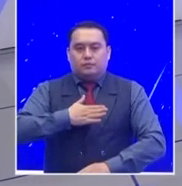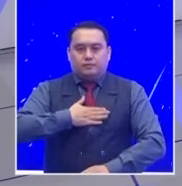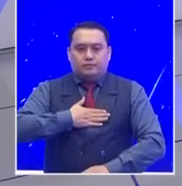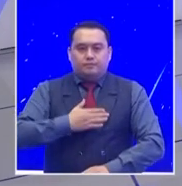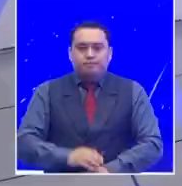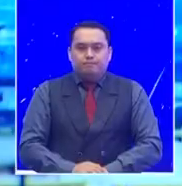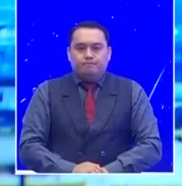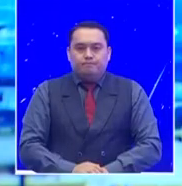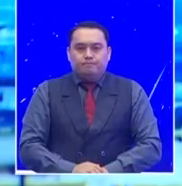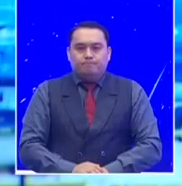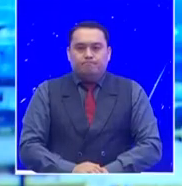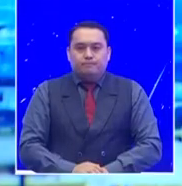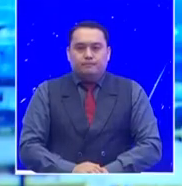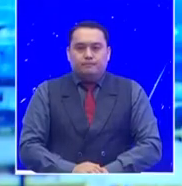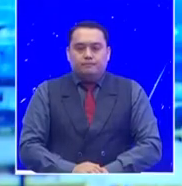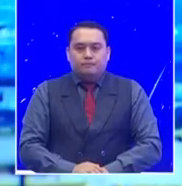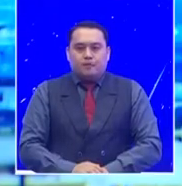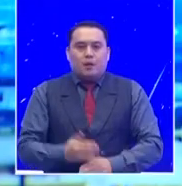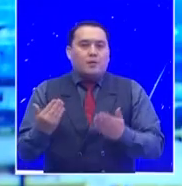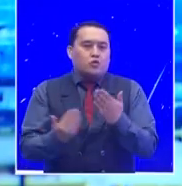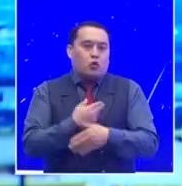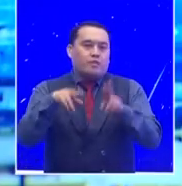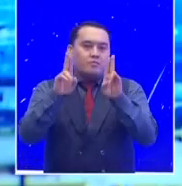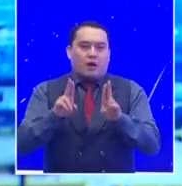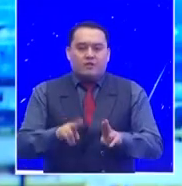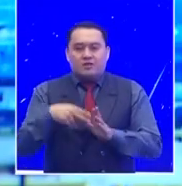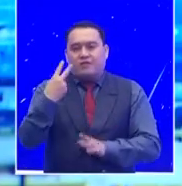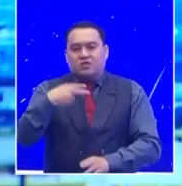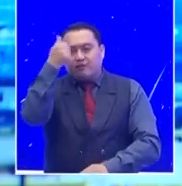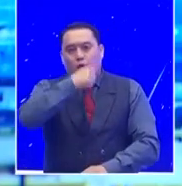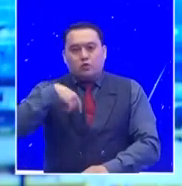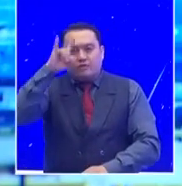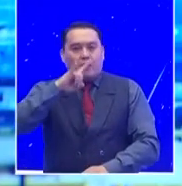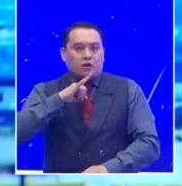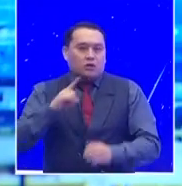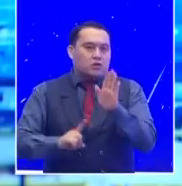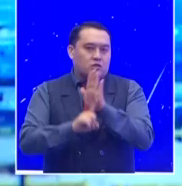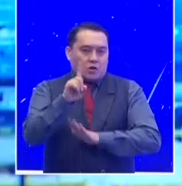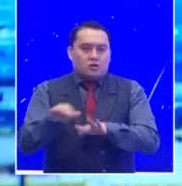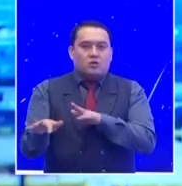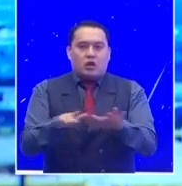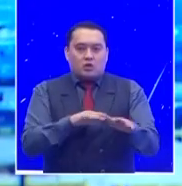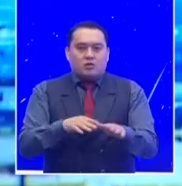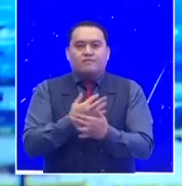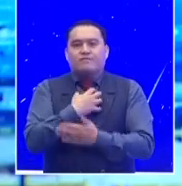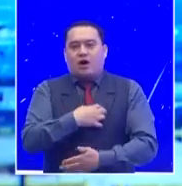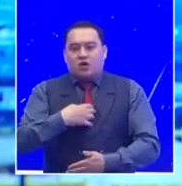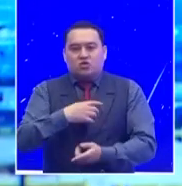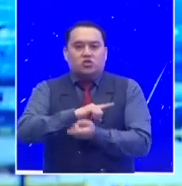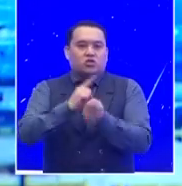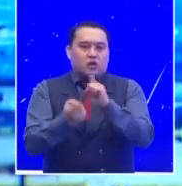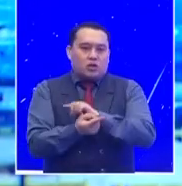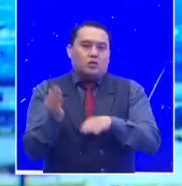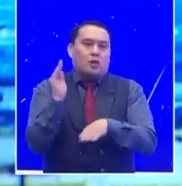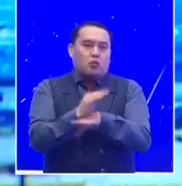Жумабеков. По новым правилам, с 2020 года в Казахстане начал действовать ряд важных изменений и